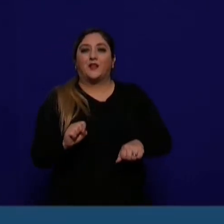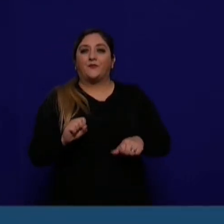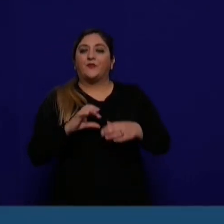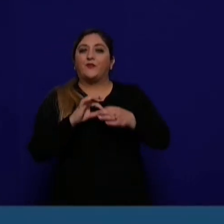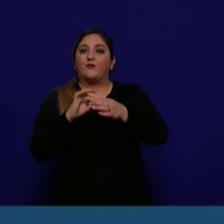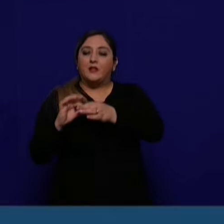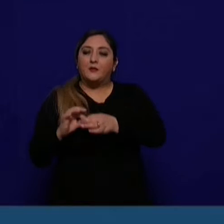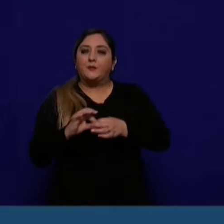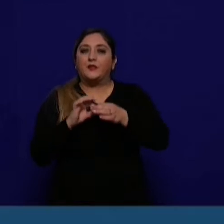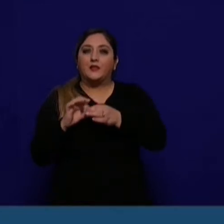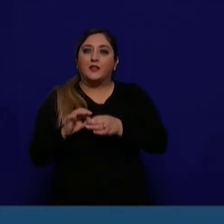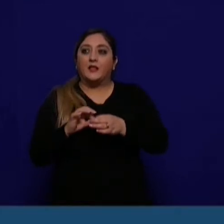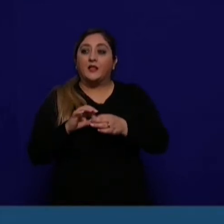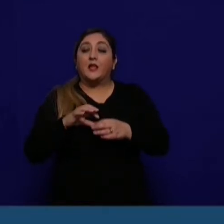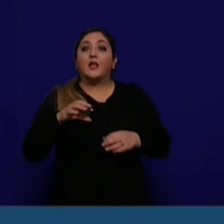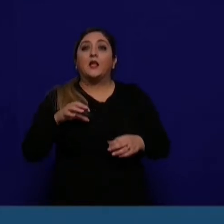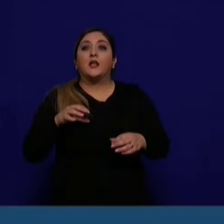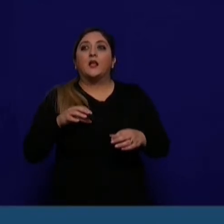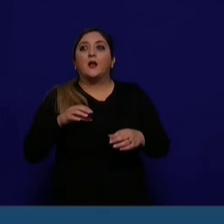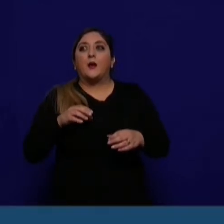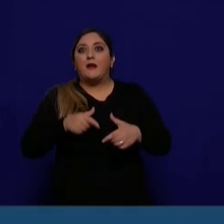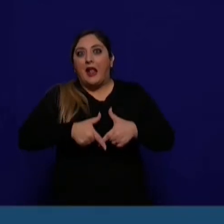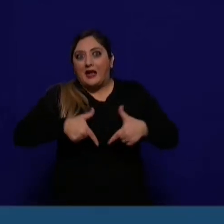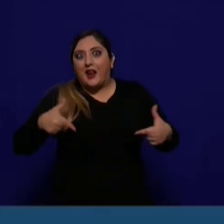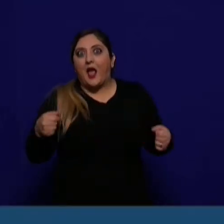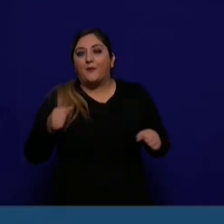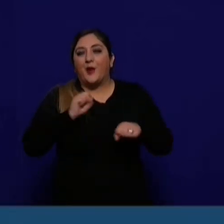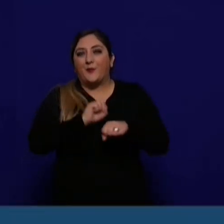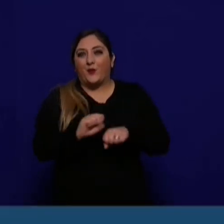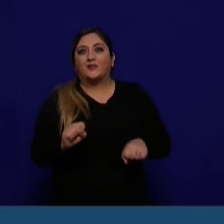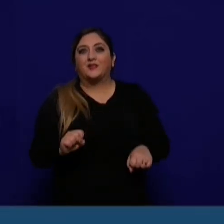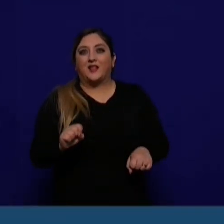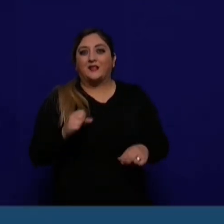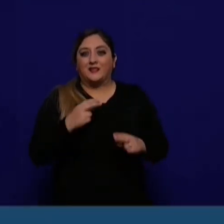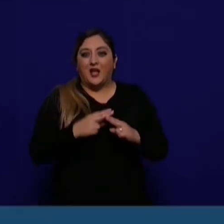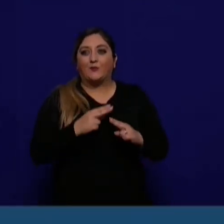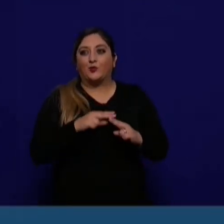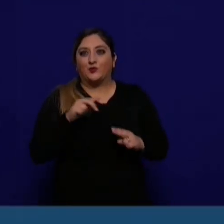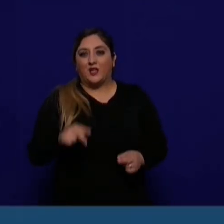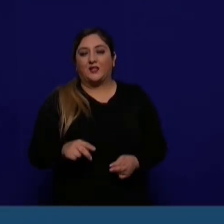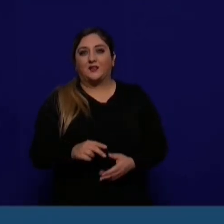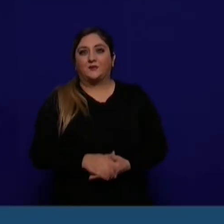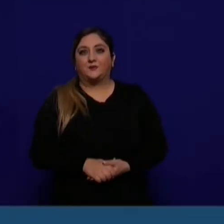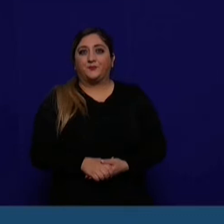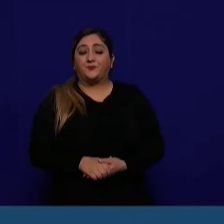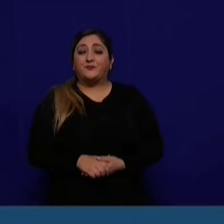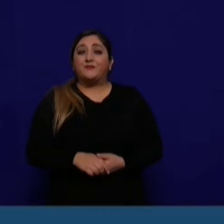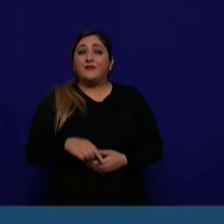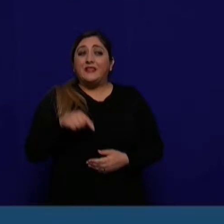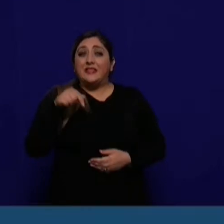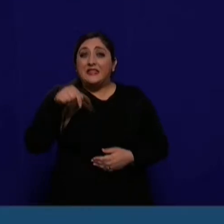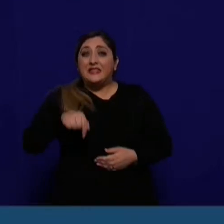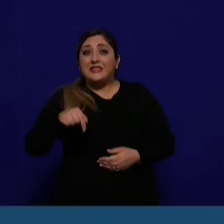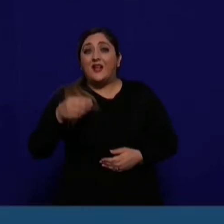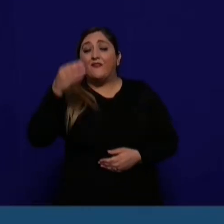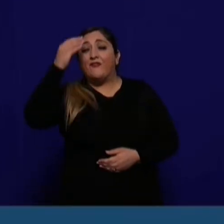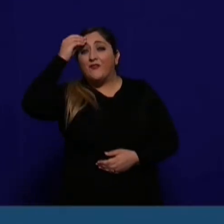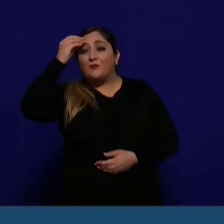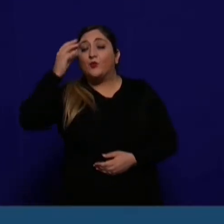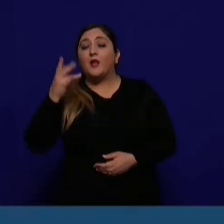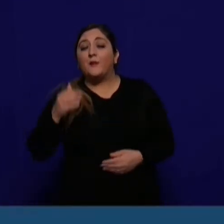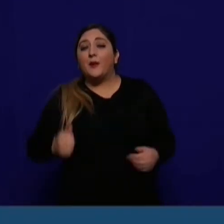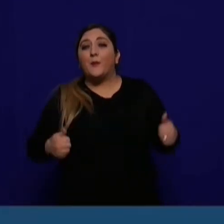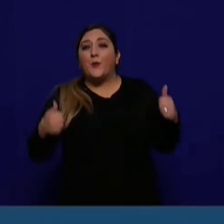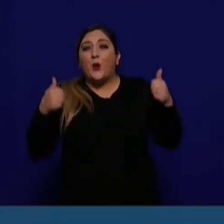dak il-publicity li jkun hemm. Importanti li issa l-lum ġiet ukoll din l-app